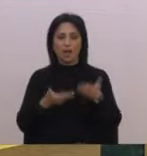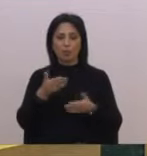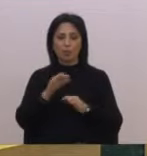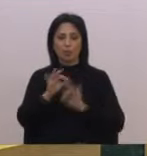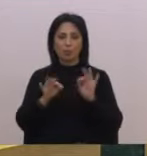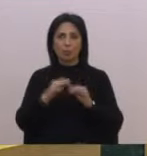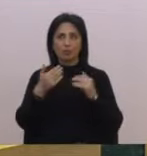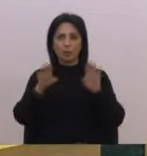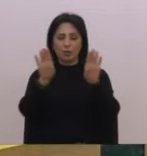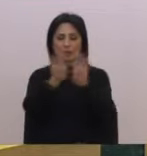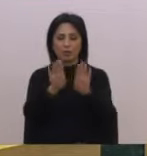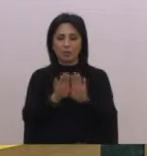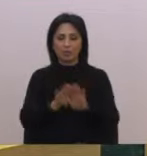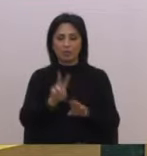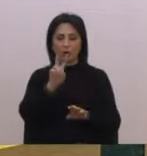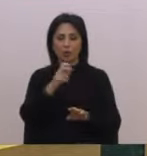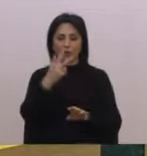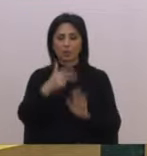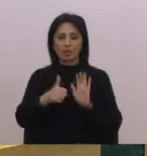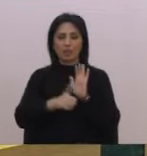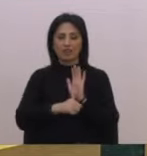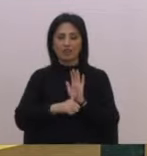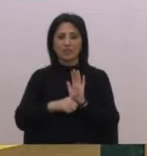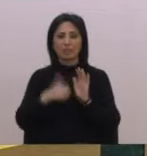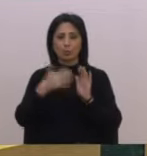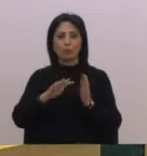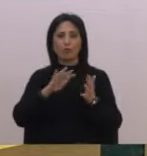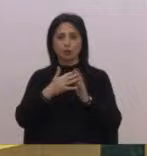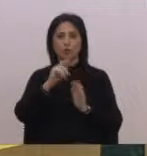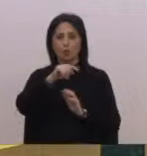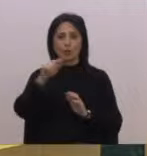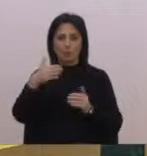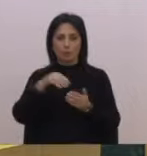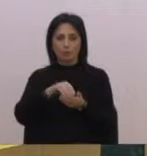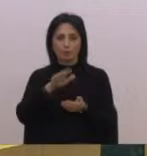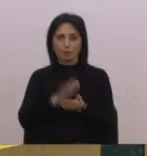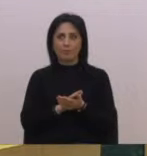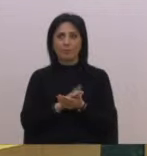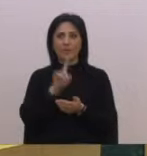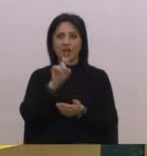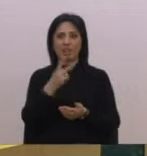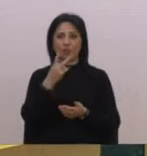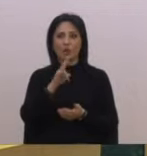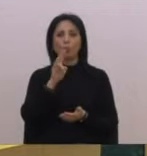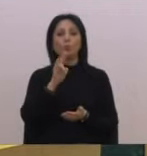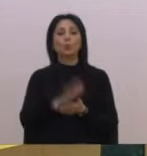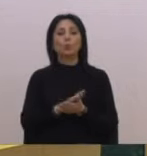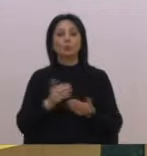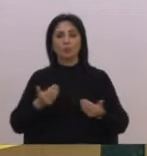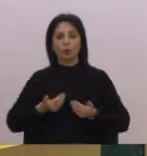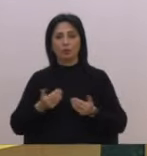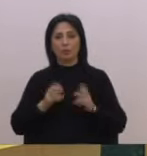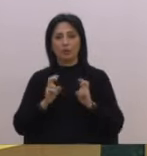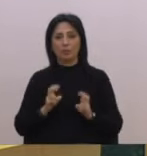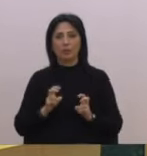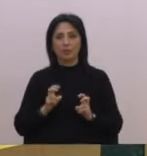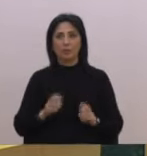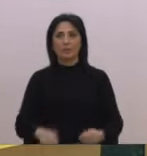უკვე იდენტიფიცირდა 236 ასეთი დასახლებული პუნქტი, სადაც არის 102 მუდმივი